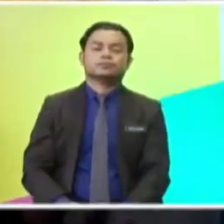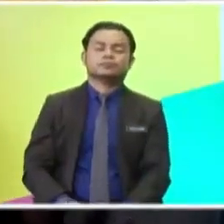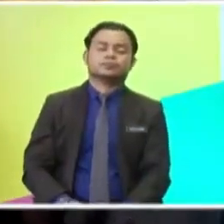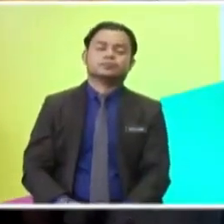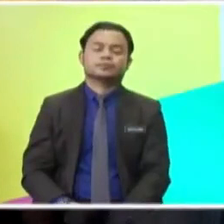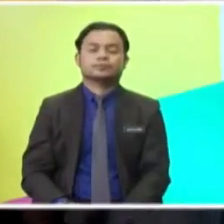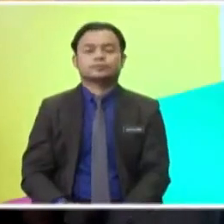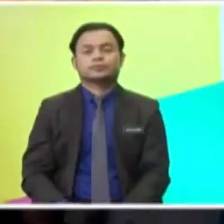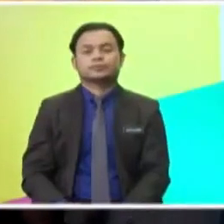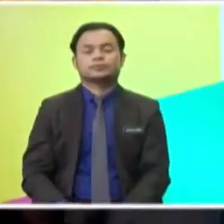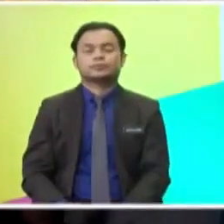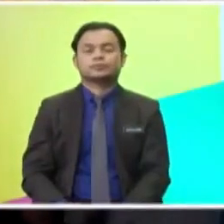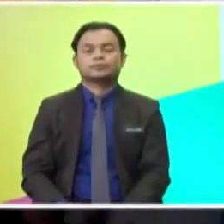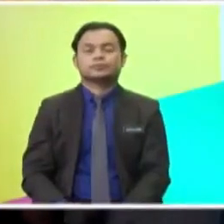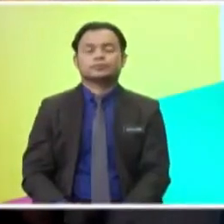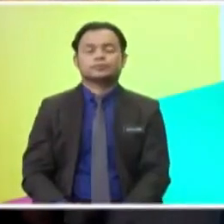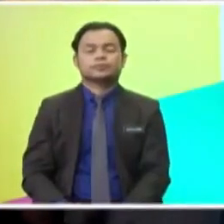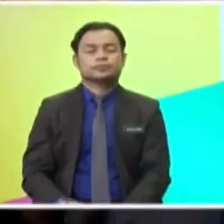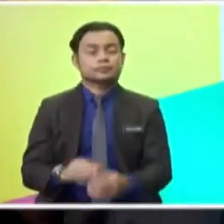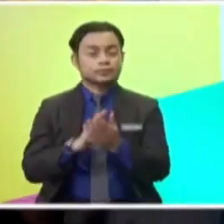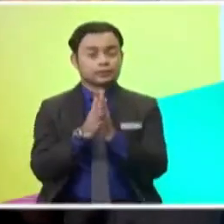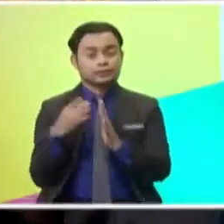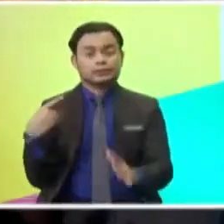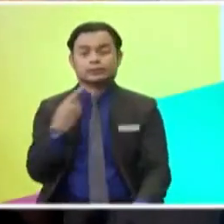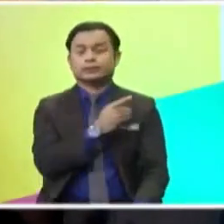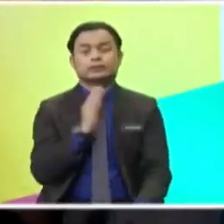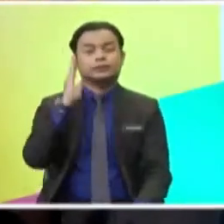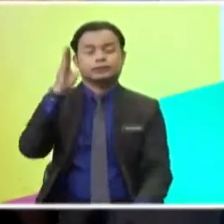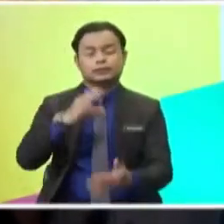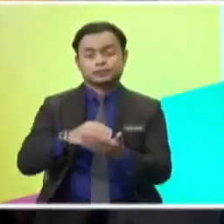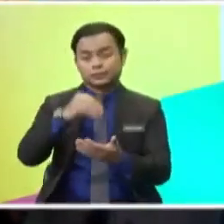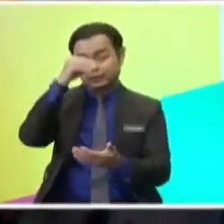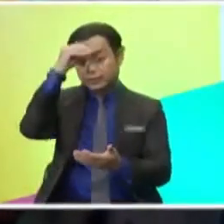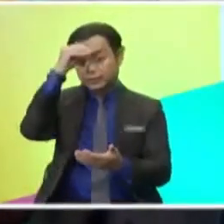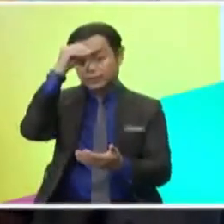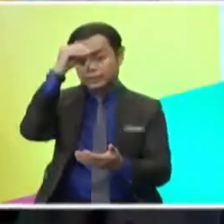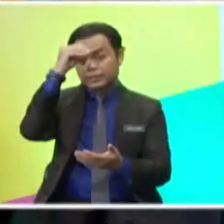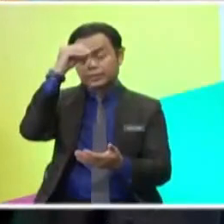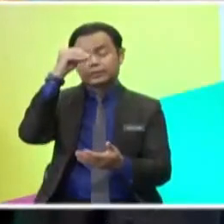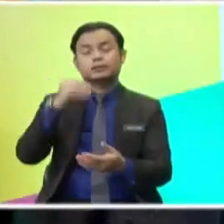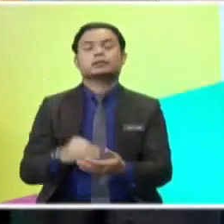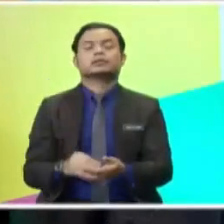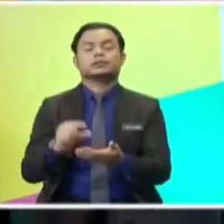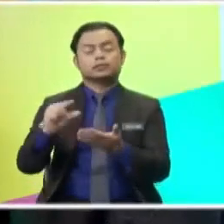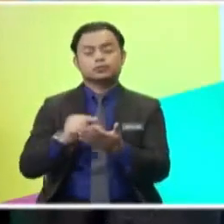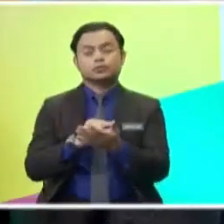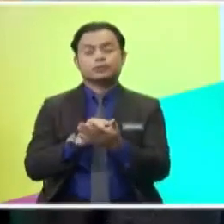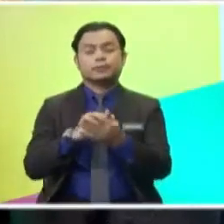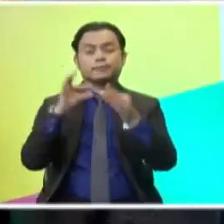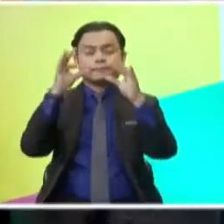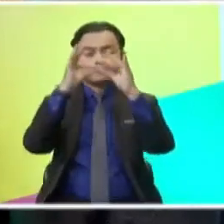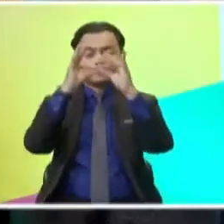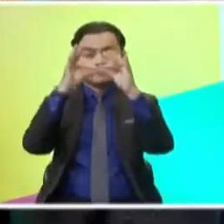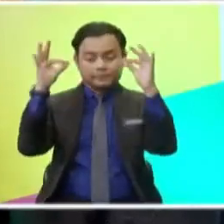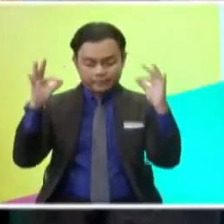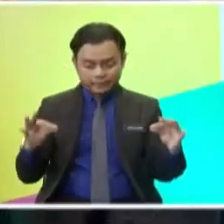kita penggunaan peta timbul ini dengan menggunakan pelekat. Mungkin Cikgu Liana boleh mulakan. Okey, jadi kita nak minta bantuan